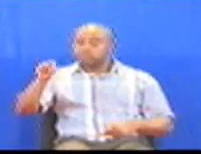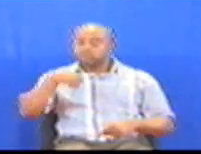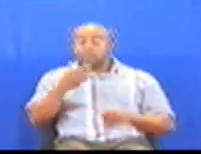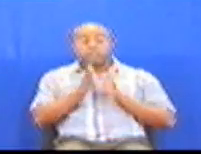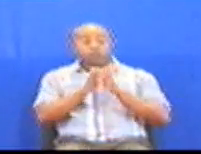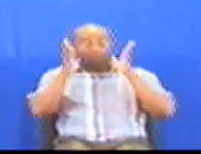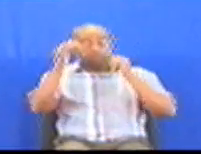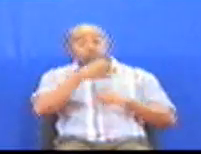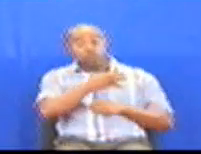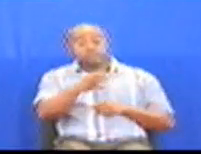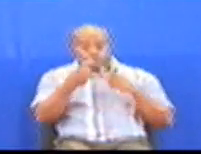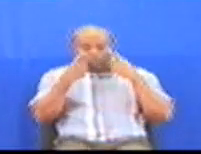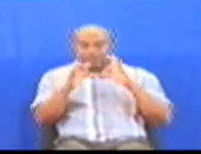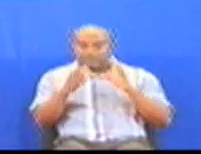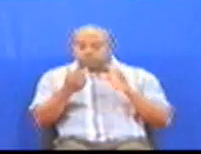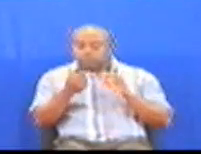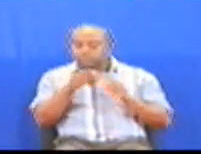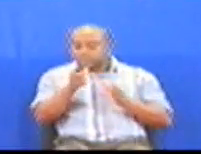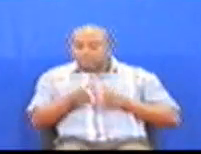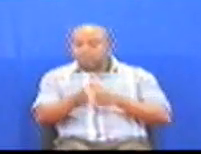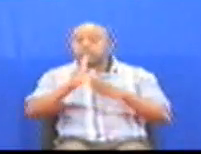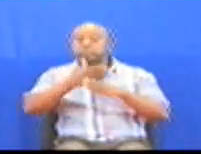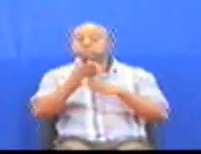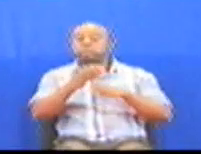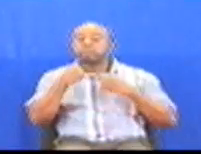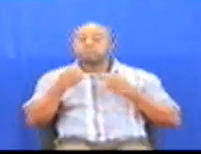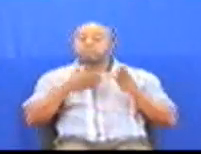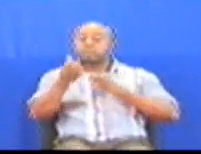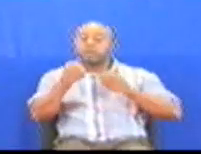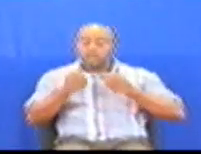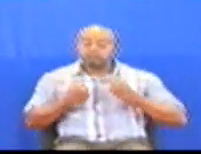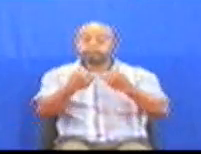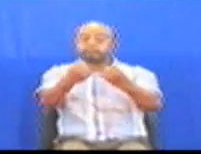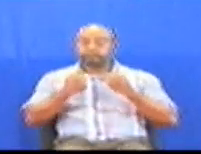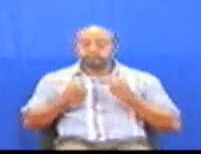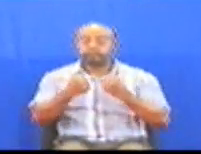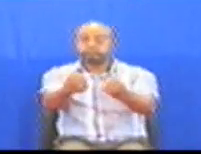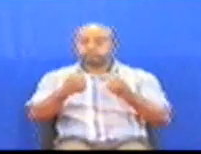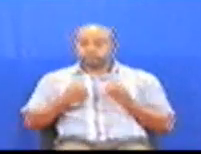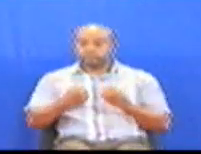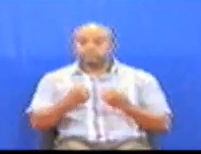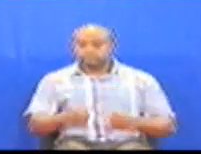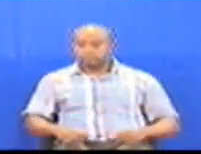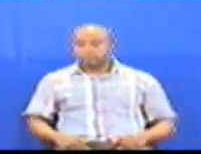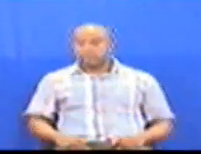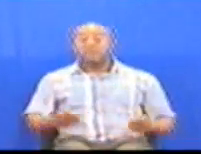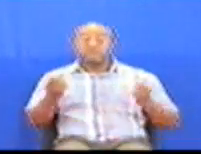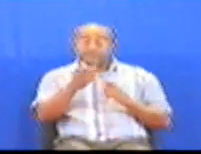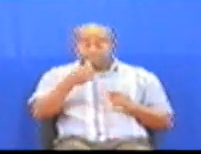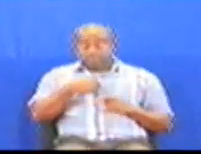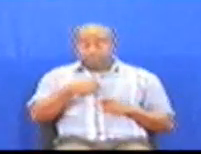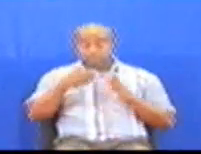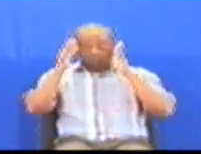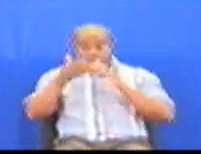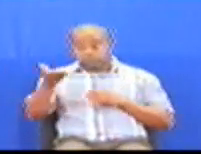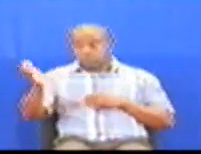ambavyo barabara hizi zinaweza kutengenezwa ili ziweze kupitika. Lakini eneo lingine Mheshimiwa Naibu Spika ni kwamba nilibahatika